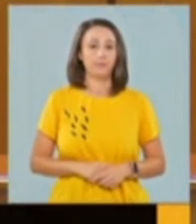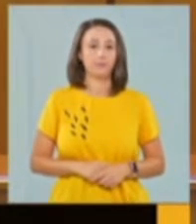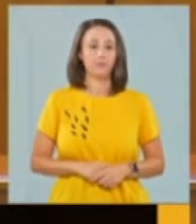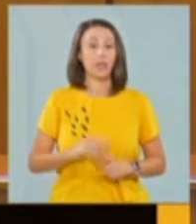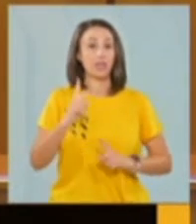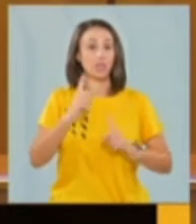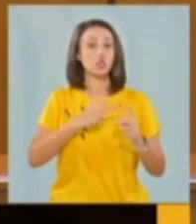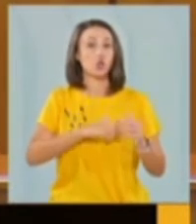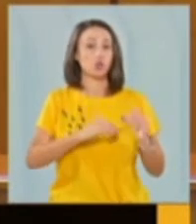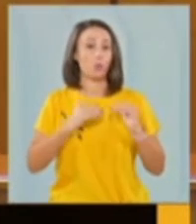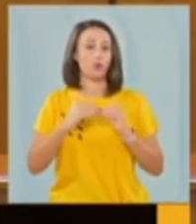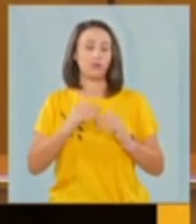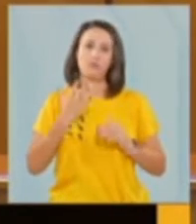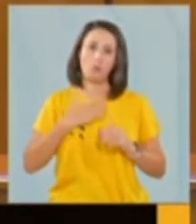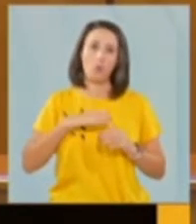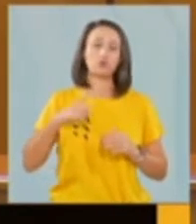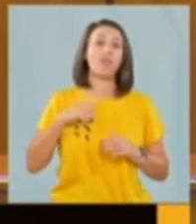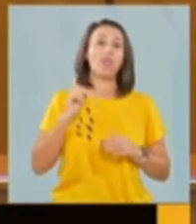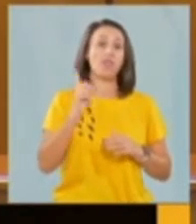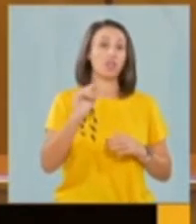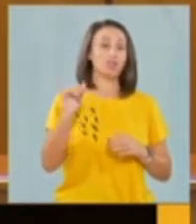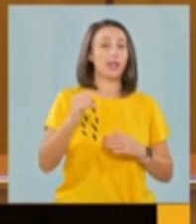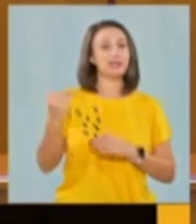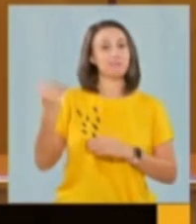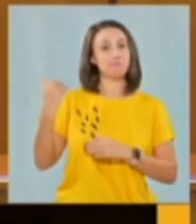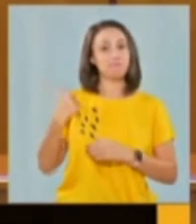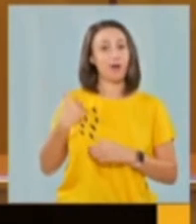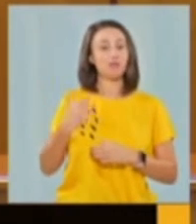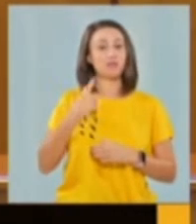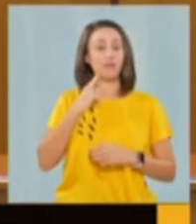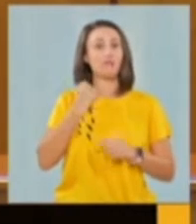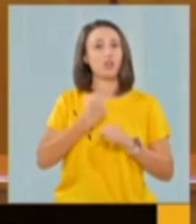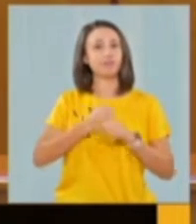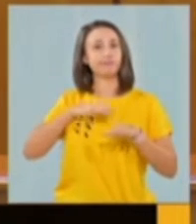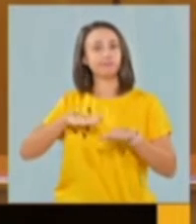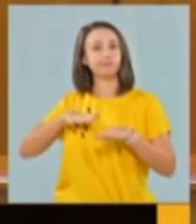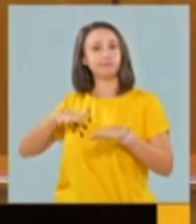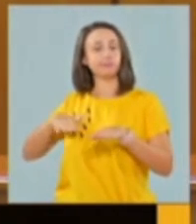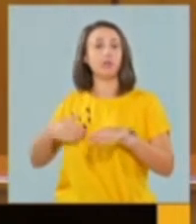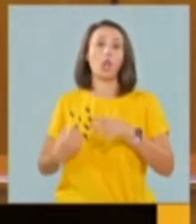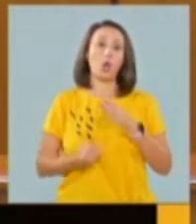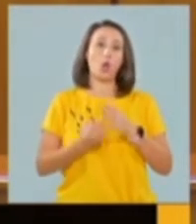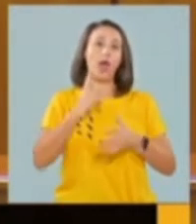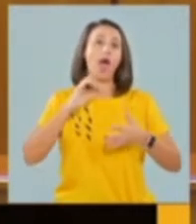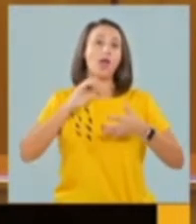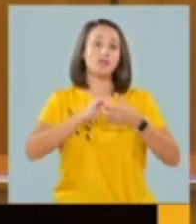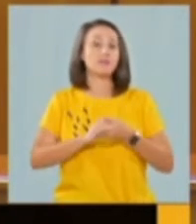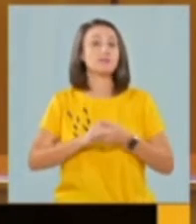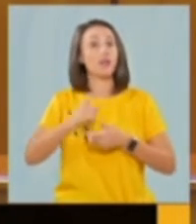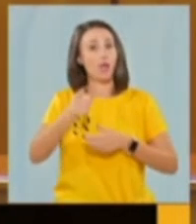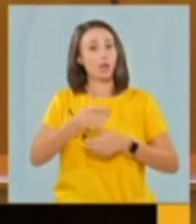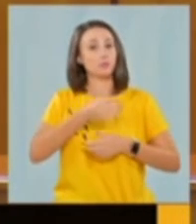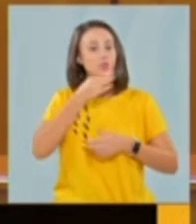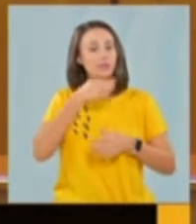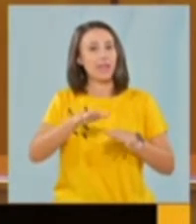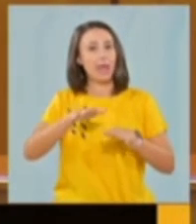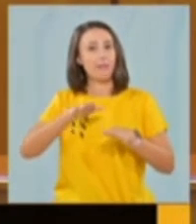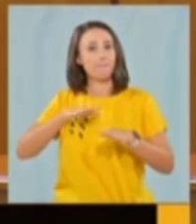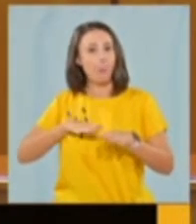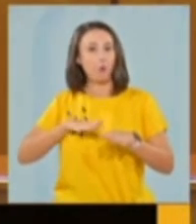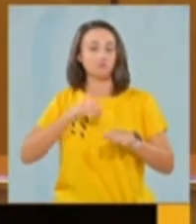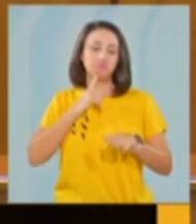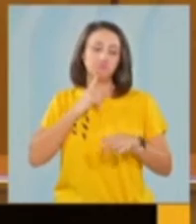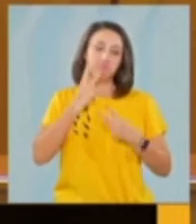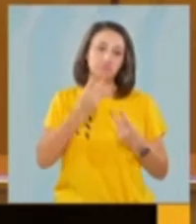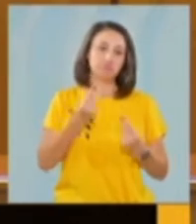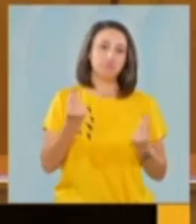Chiar dacă pesediștii ar fi vrut să fie ei cei în spatele cărora se formează noile alianțe în Parlament, Marcel Ciolacu a făcut un pas înapoi și dă